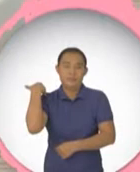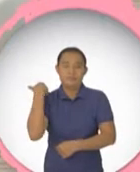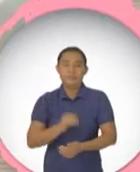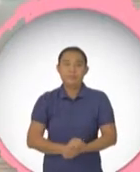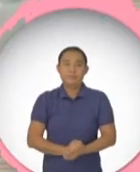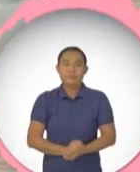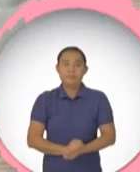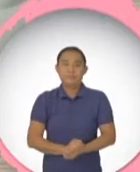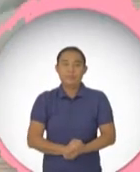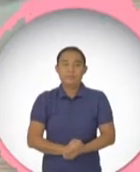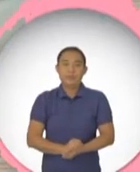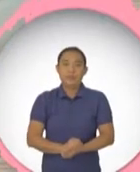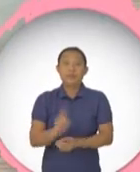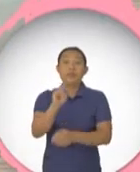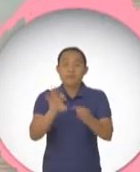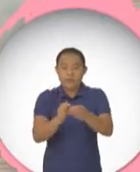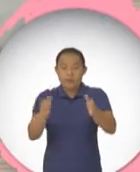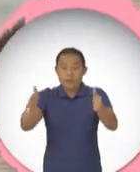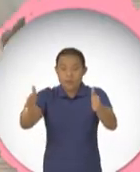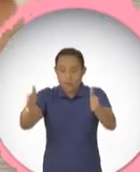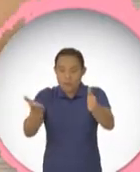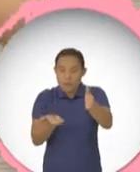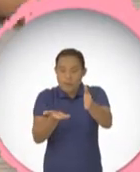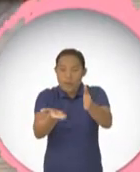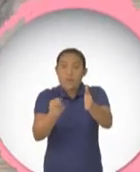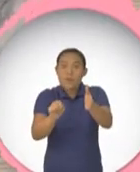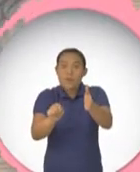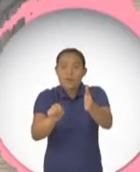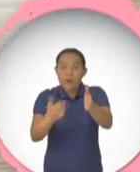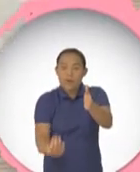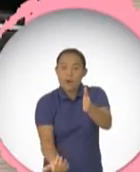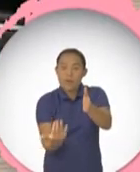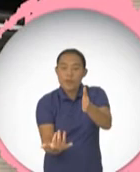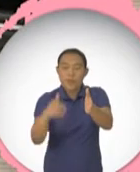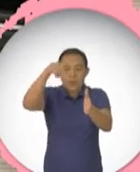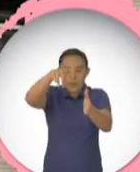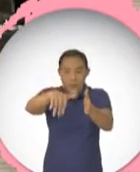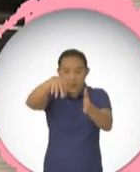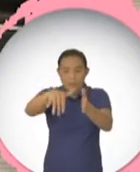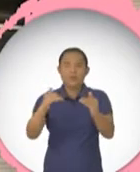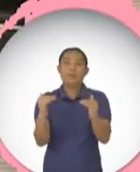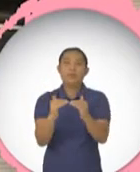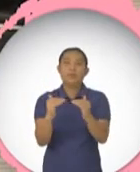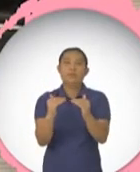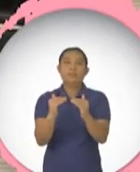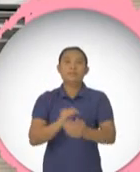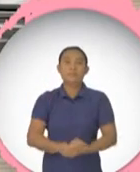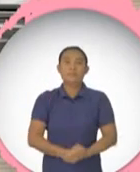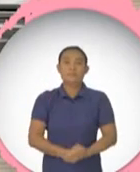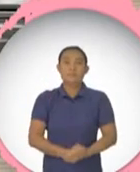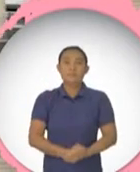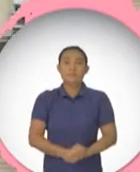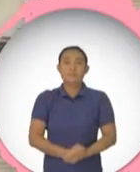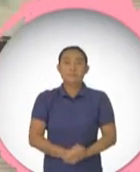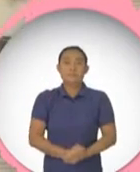ค่ะให้มาอยู่ที่ตรงกลางค่ะมันจะได้รับความร้อนสม่ำเสมอนะคะ นี่นะครับนี่ไว้ช่องกลาง ค่ะระหว่าง